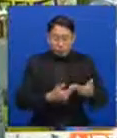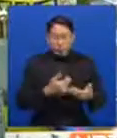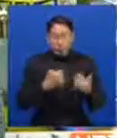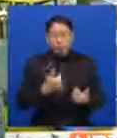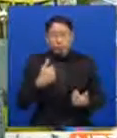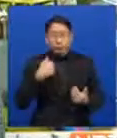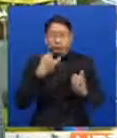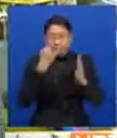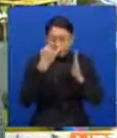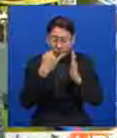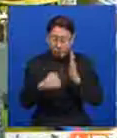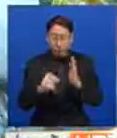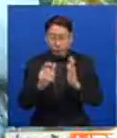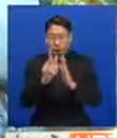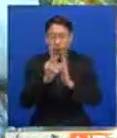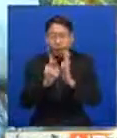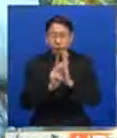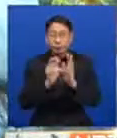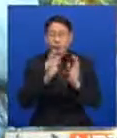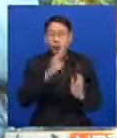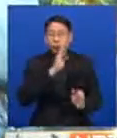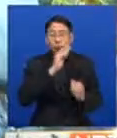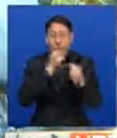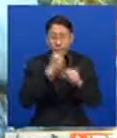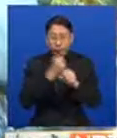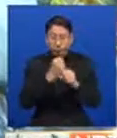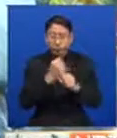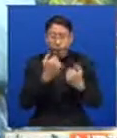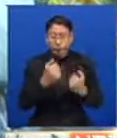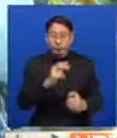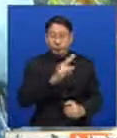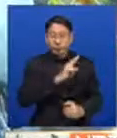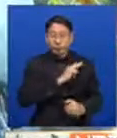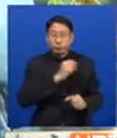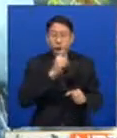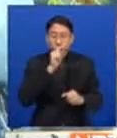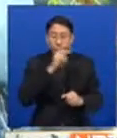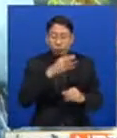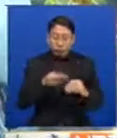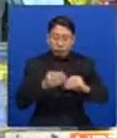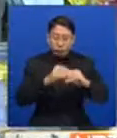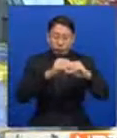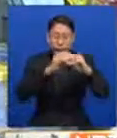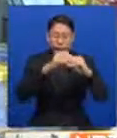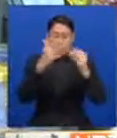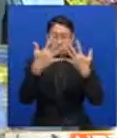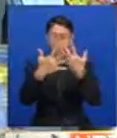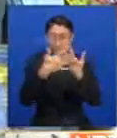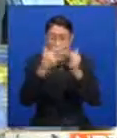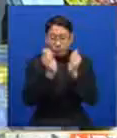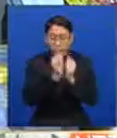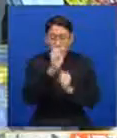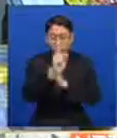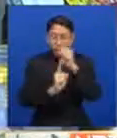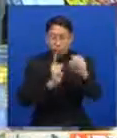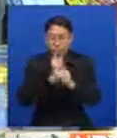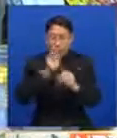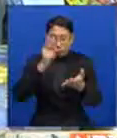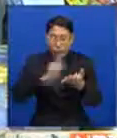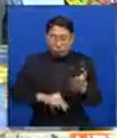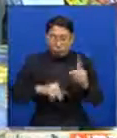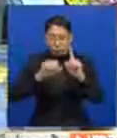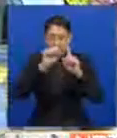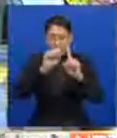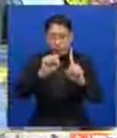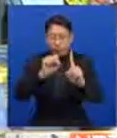มีความผิดนะคะและหากว่าเป็นผู้ผลิตแล้วก็จำหน่ายก็จะมีโทษมากกว่าก็คือจำคุกไม่เกิน 1ปีปรับไม่เกิน100,000